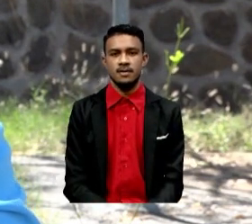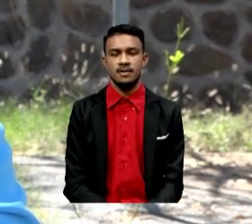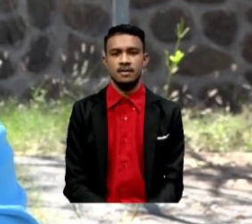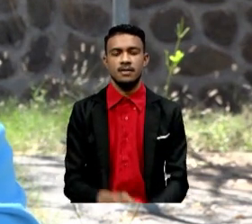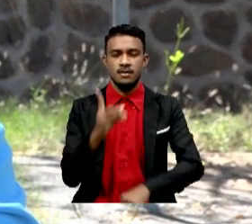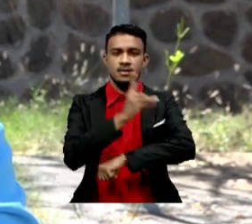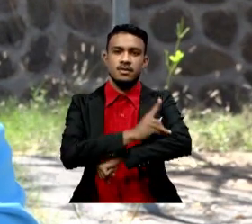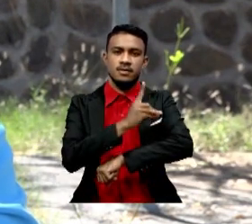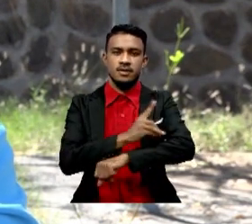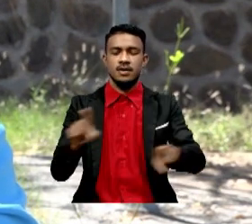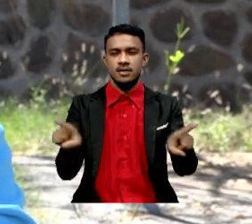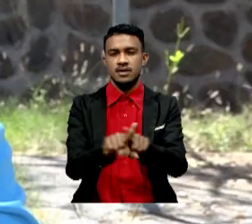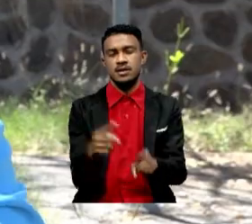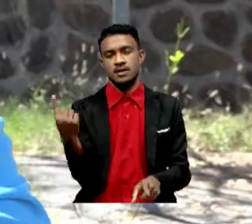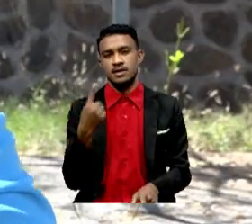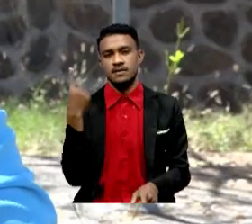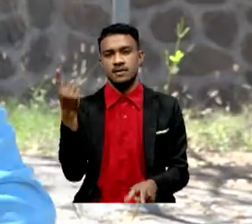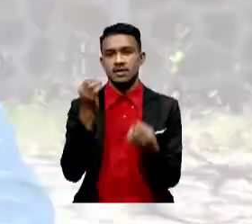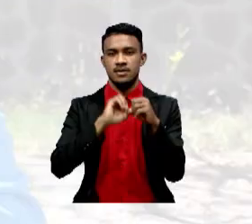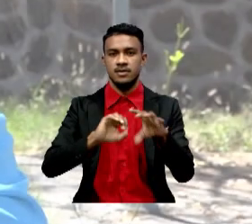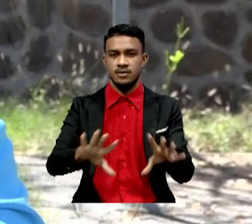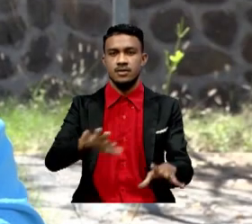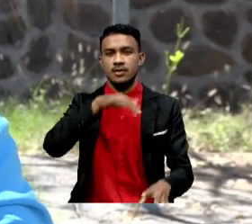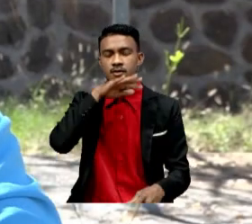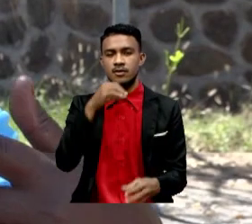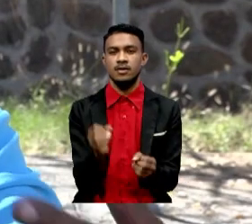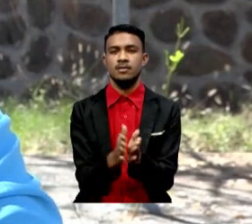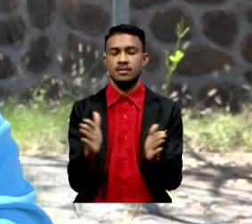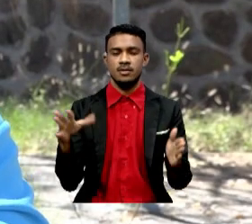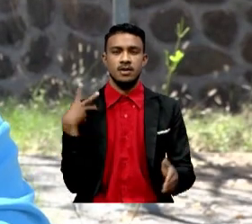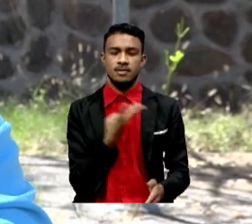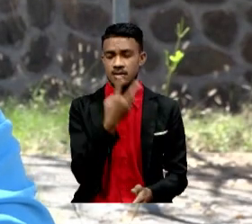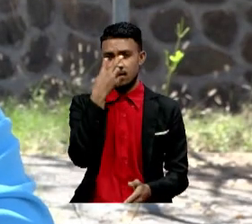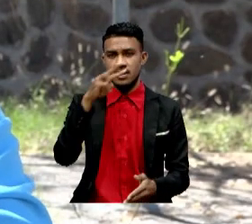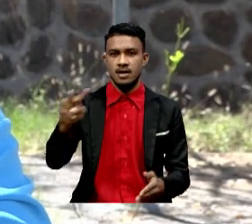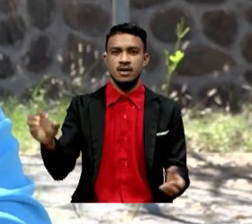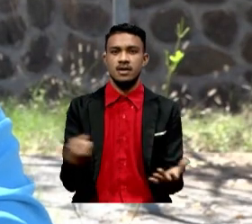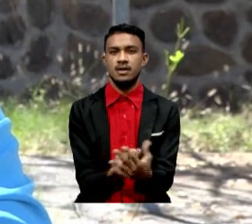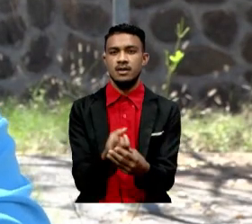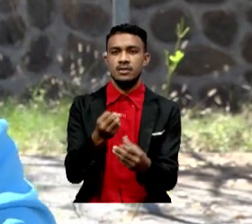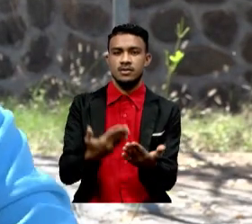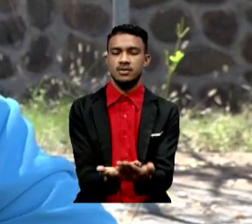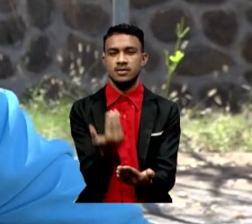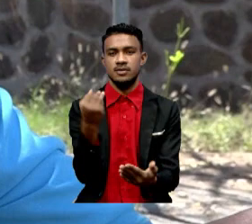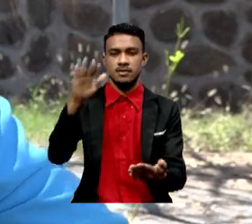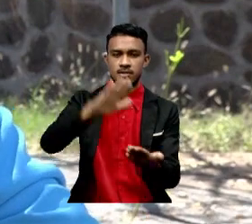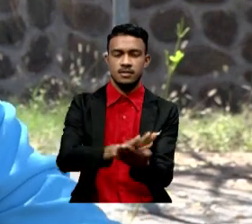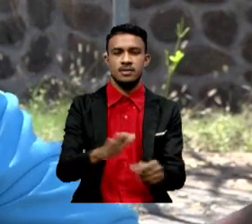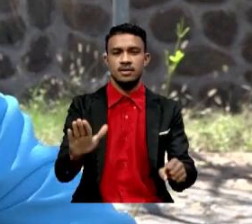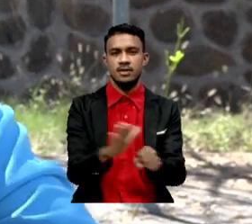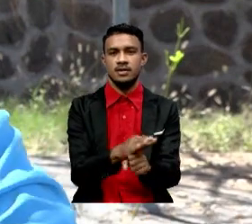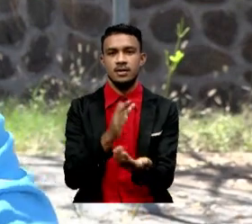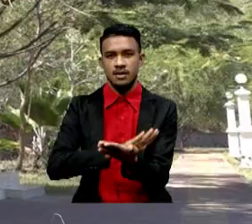Baik-baik, lor-loron hansane hela, soe bai foe bot. Pas amare ami suru rai bataka ba, ami dasa titisu